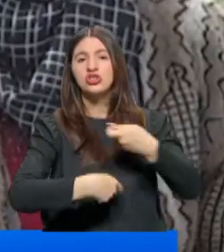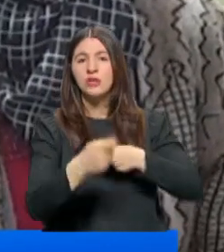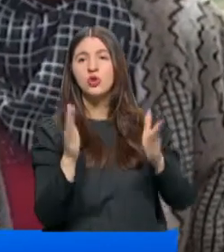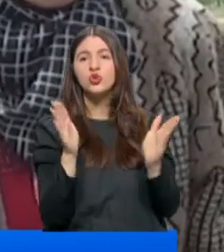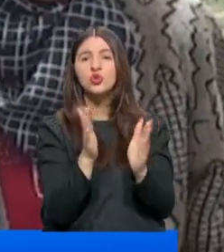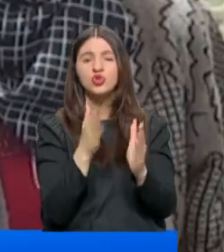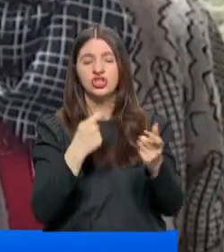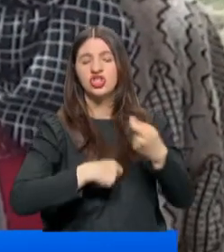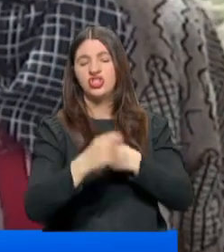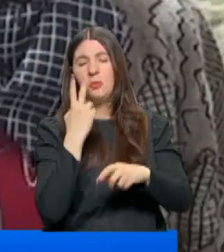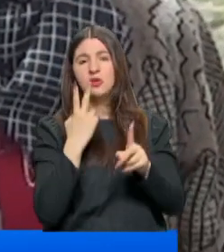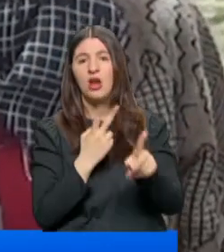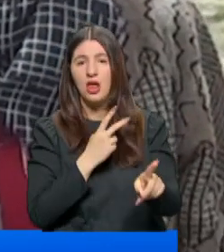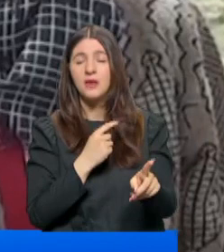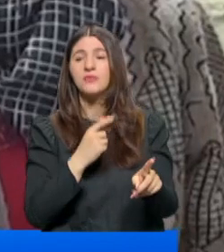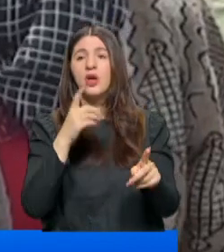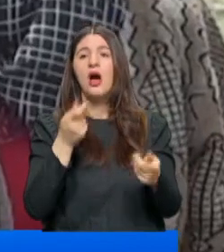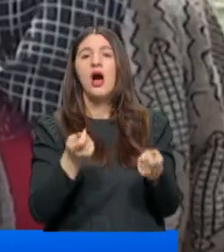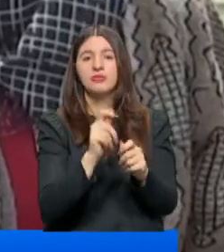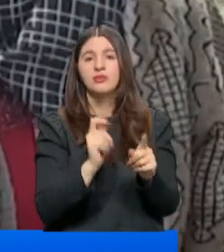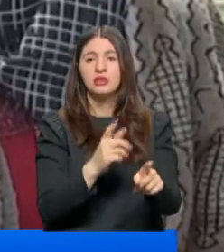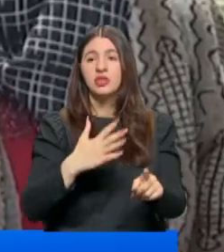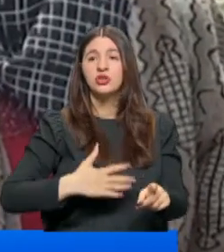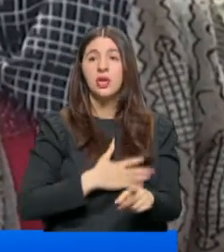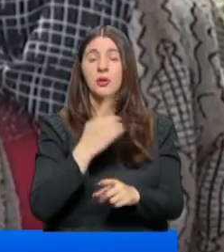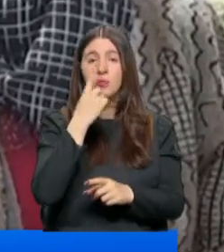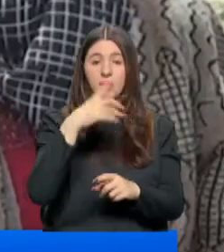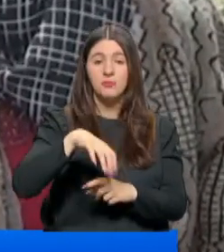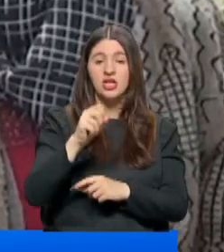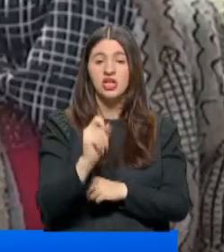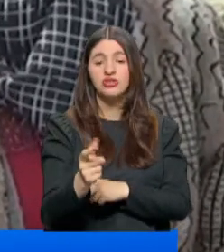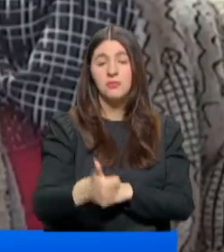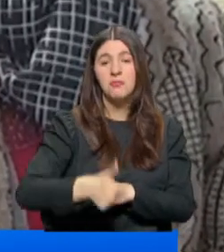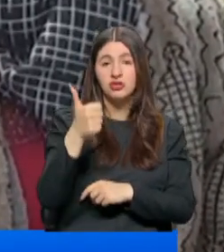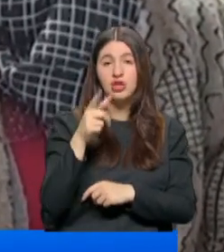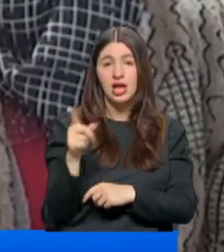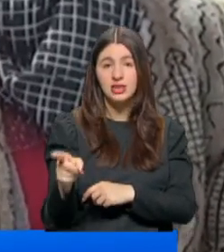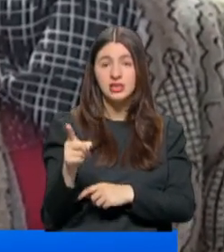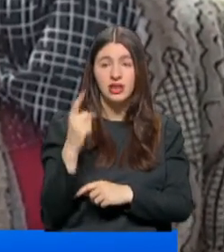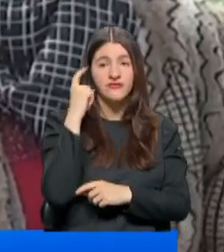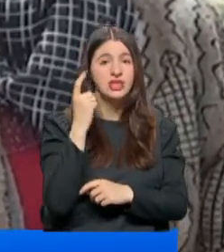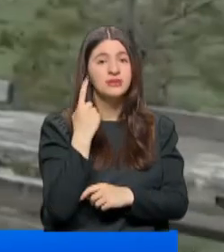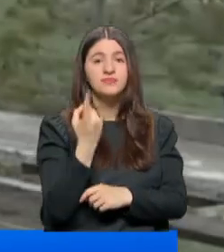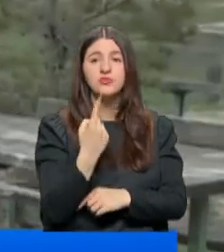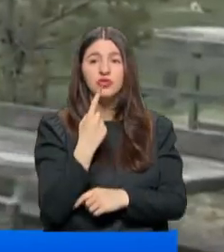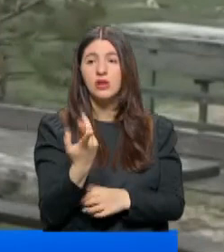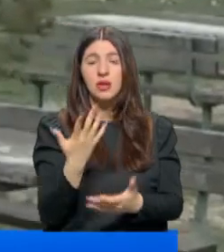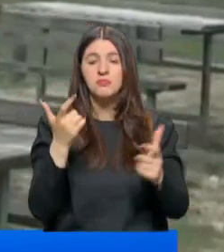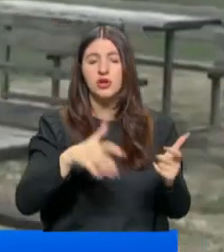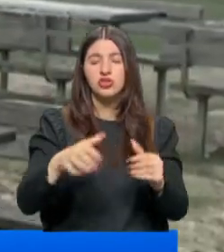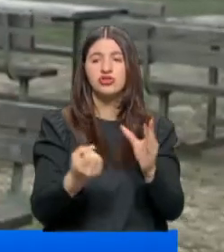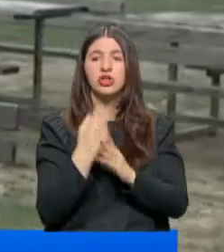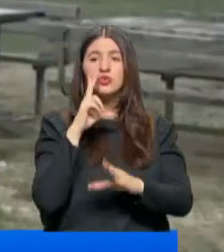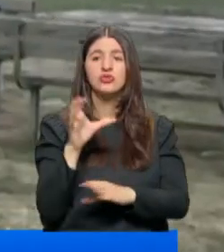küçük ölçekli işletmeleri mühürlendi. CHP Bolu Merkez İlçe Başkanı Ersan Türkoğlu'nun önerisi ise bölgede